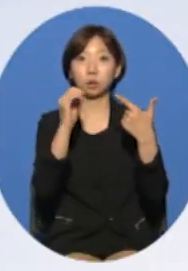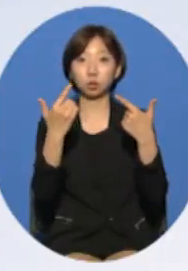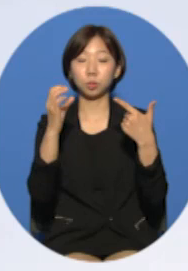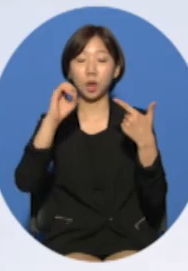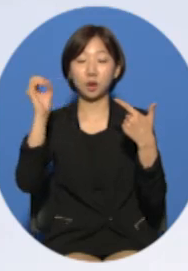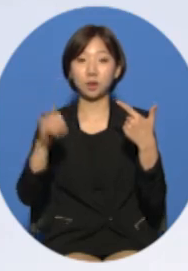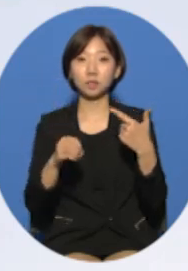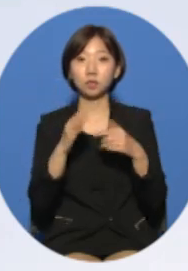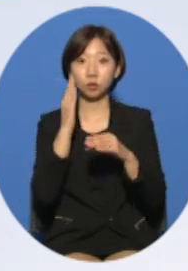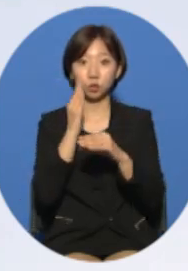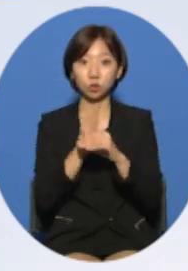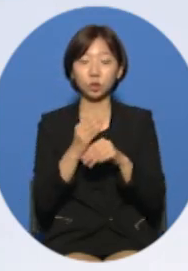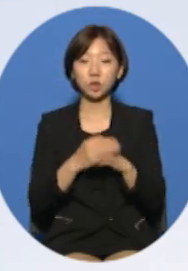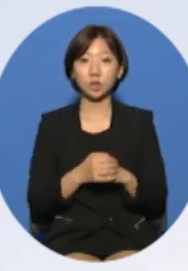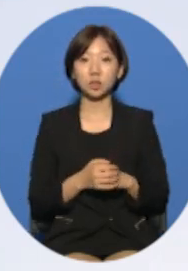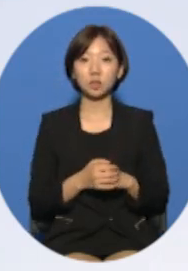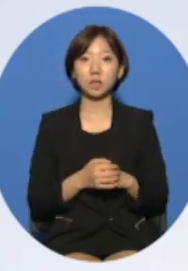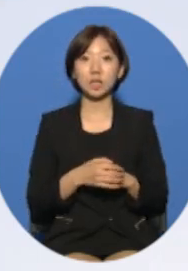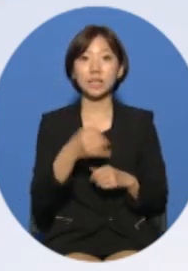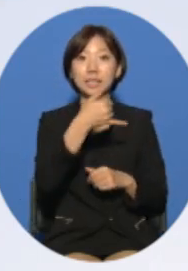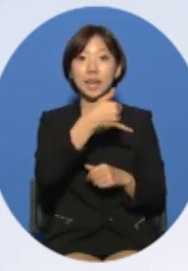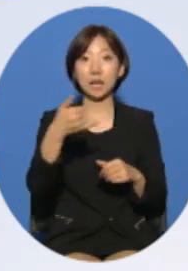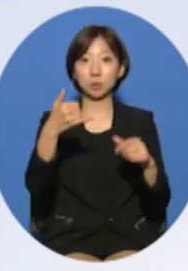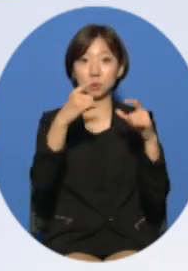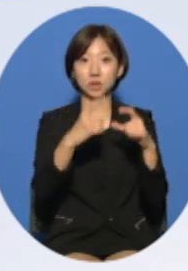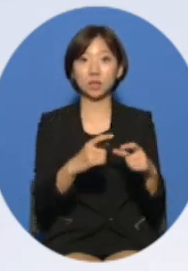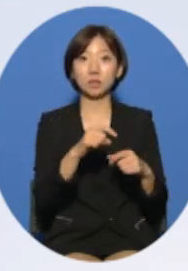26.06%를 기록한 가운데 세종 지역이